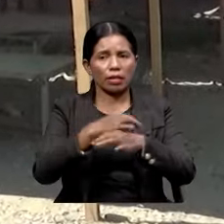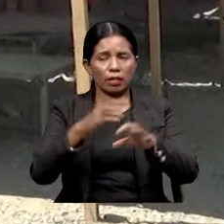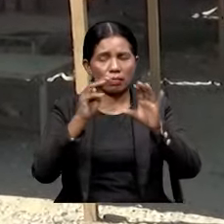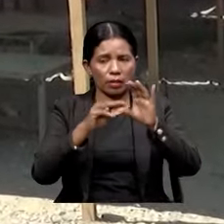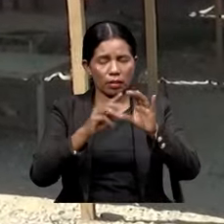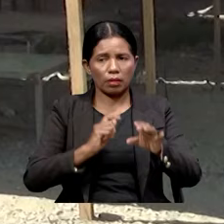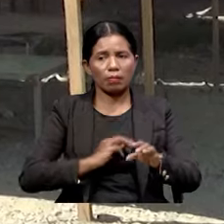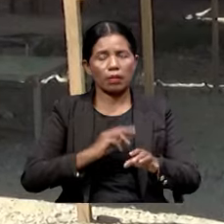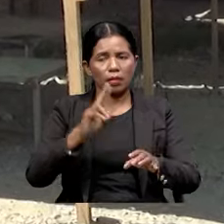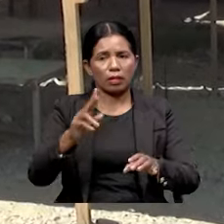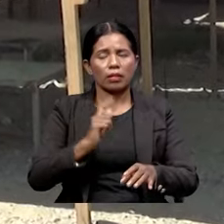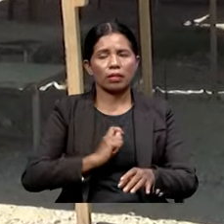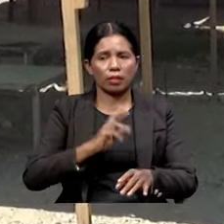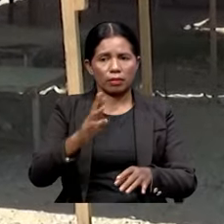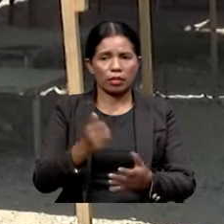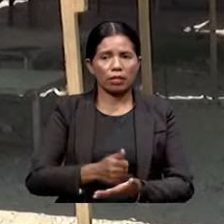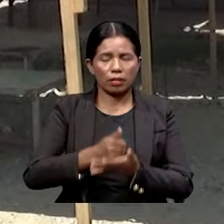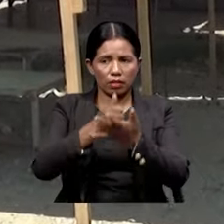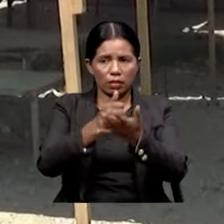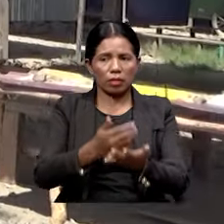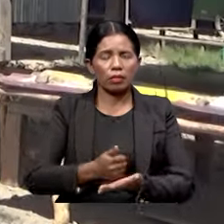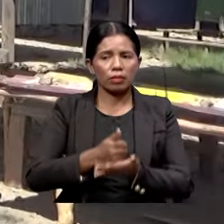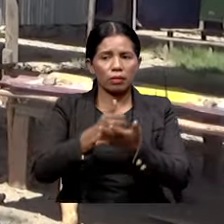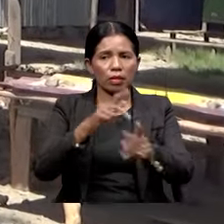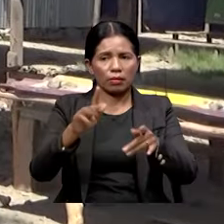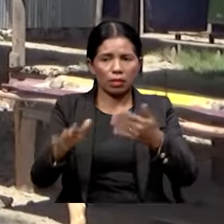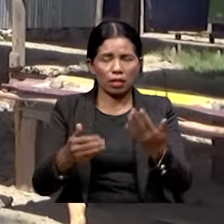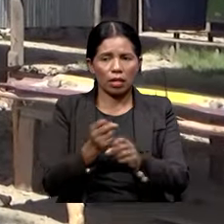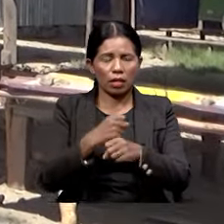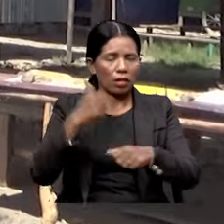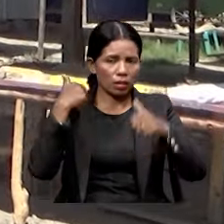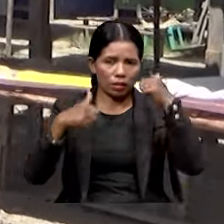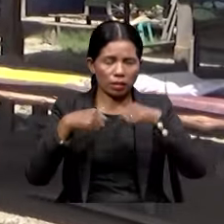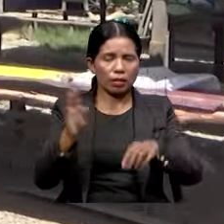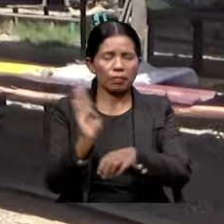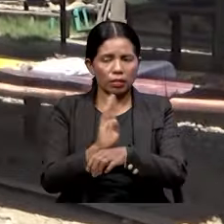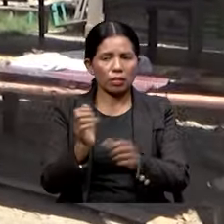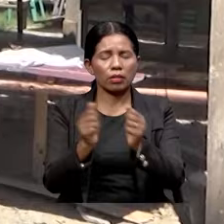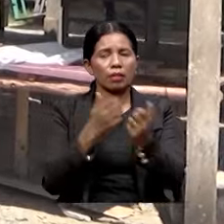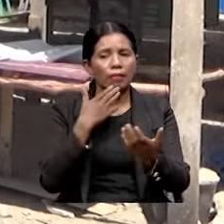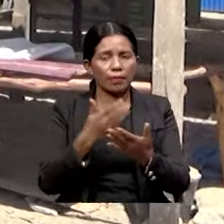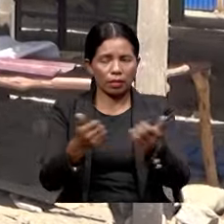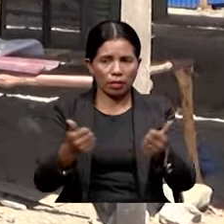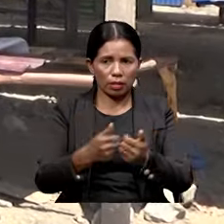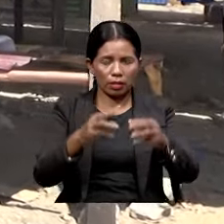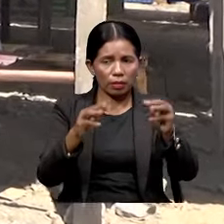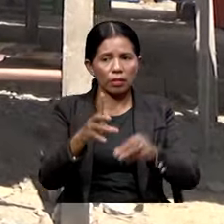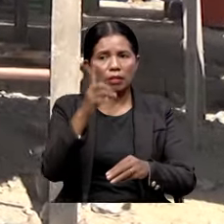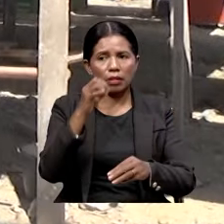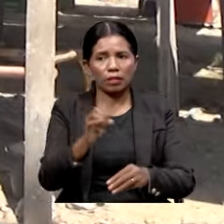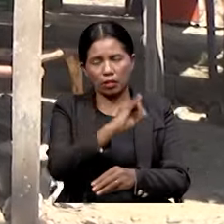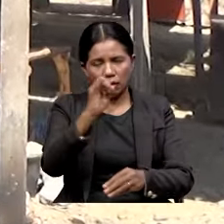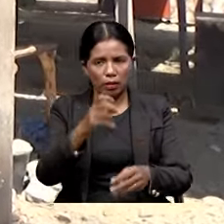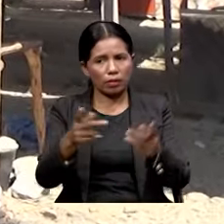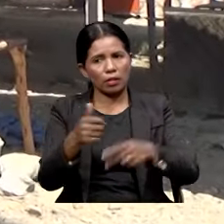no taibesi o facilidade nebe completo atu facilita vendedor sira halau atividade negosio hodiak. Alain dene, Autoridade Município de Ili mos se identifica